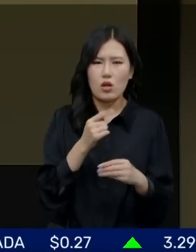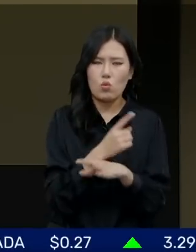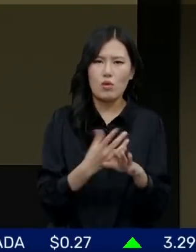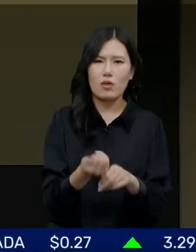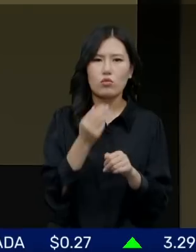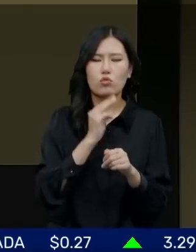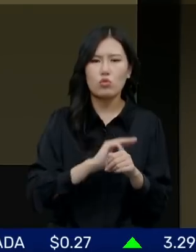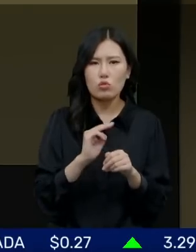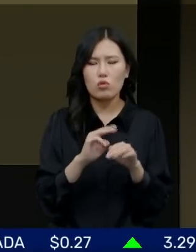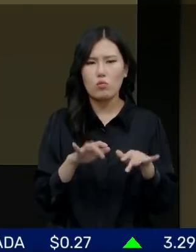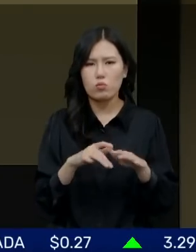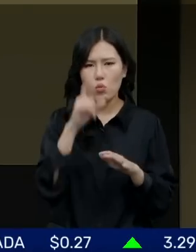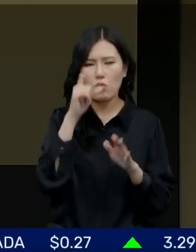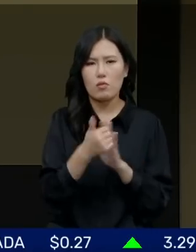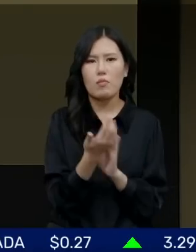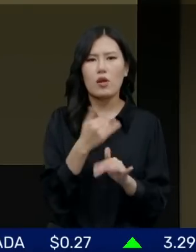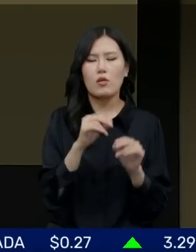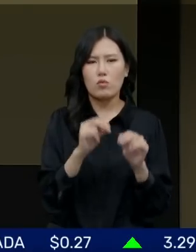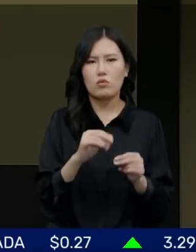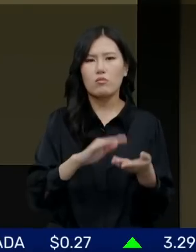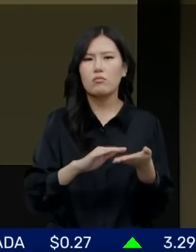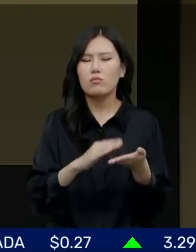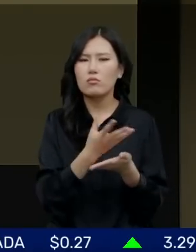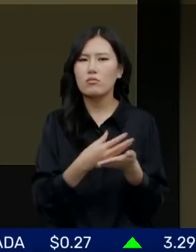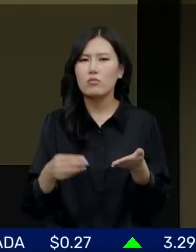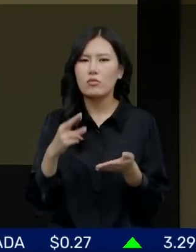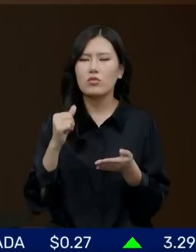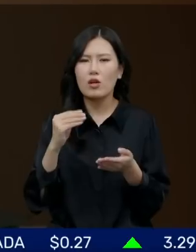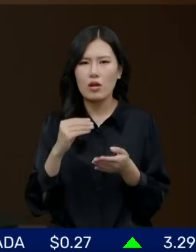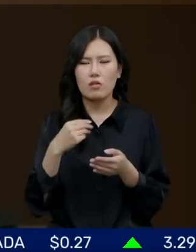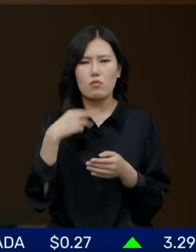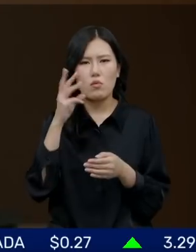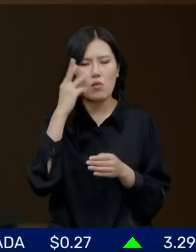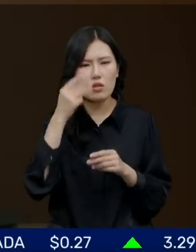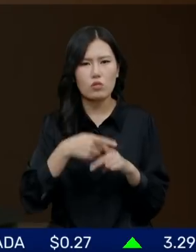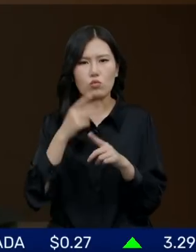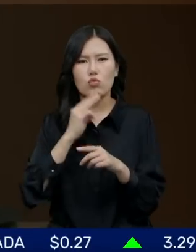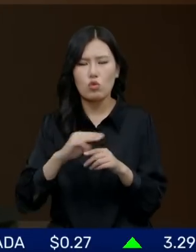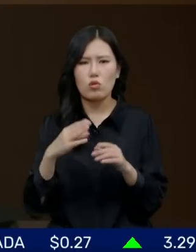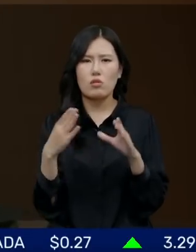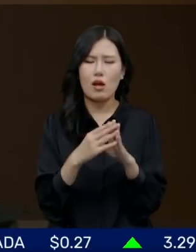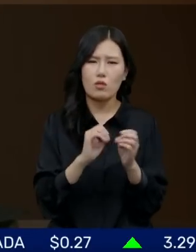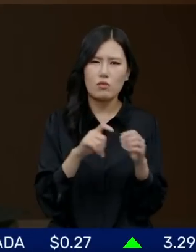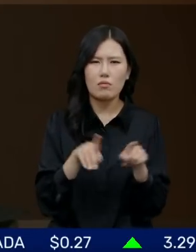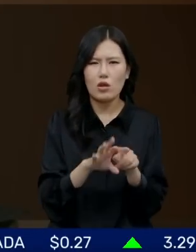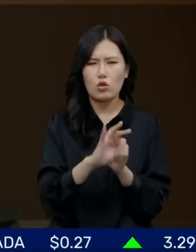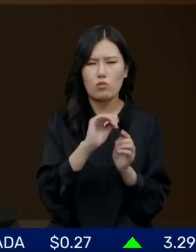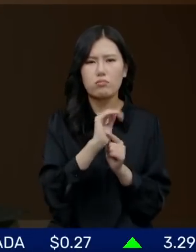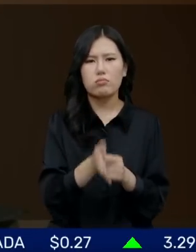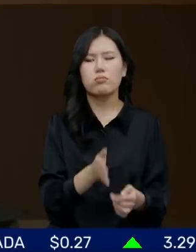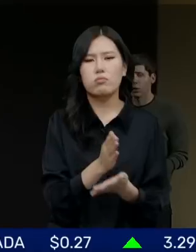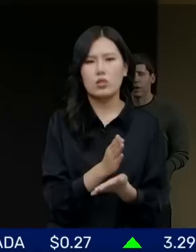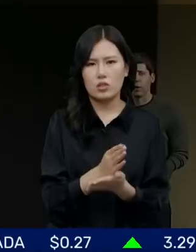болно. Энэ нь танилцуулга мэдлэгийн хүрээг тэлэх даалгавар гүйцэтгэх хэмт ямар ч төрлөөр байж болно. GPT модулийн API-г ашиглаж